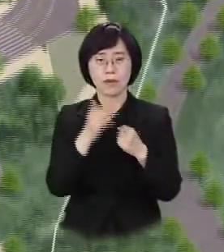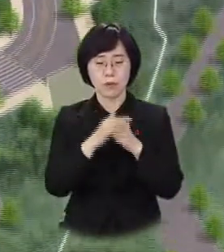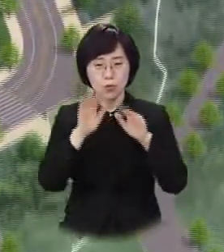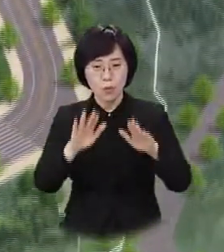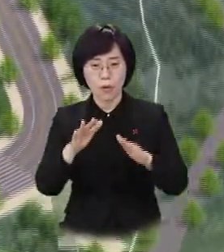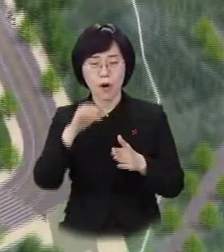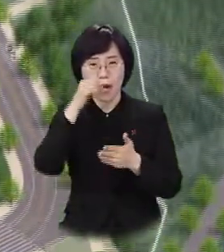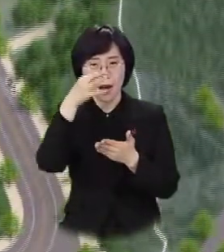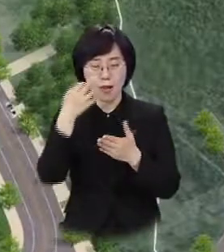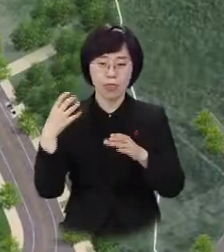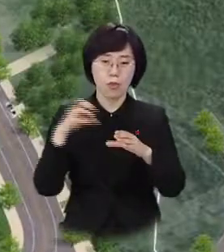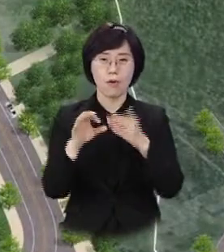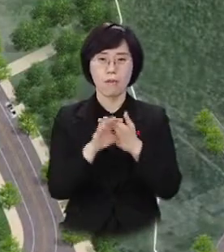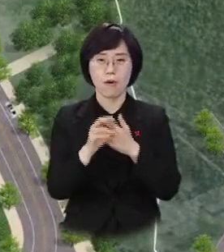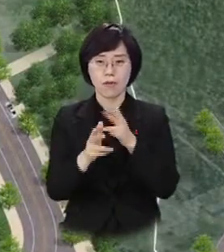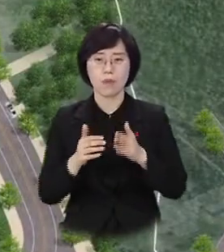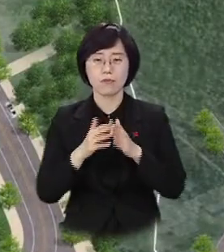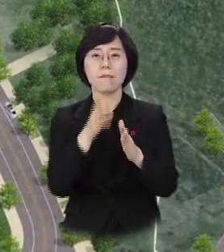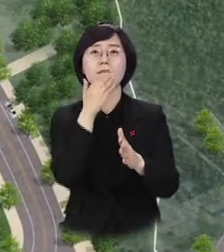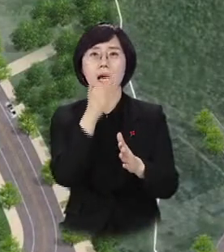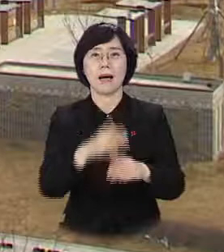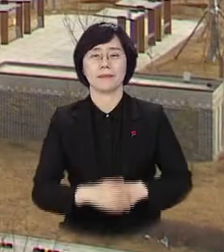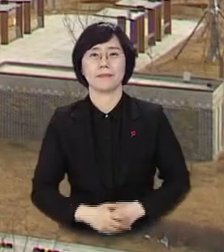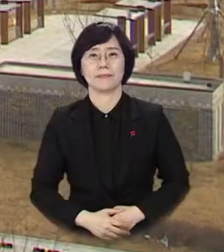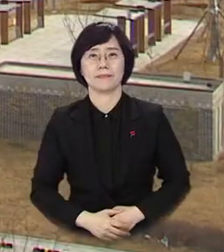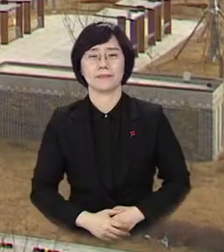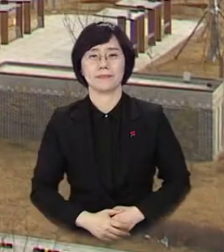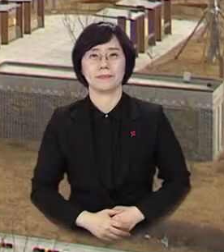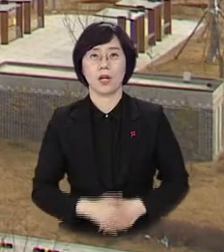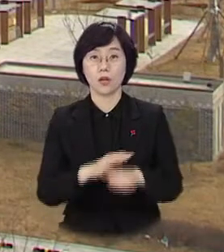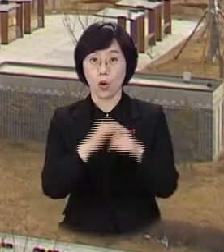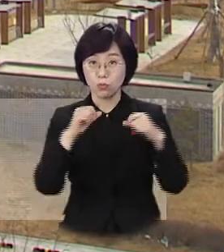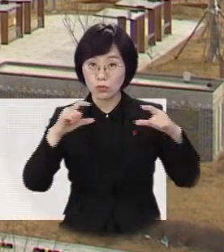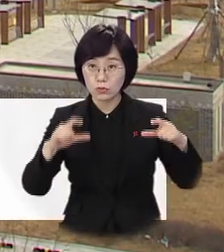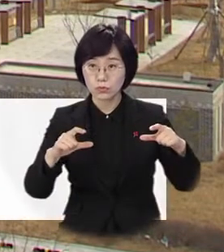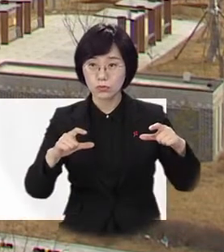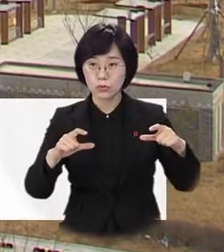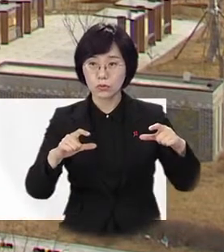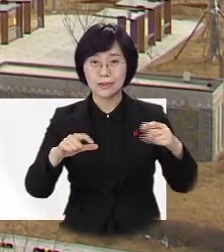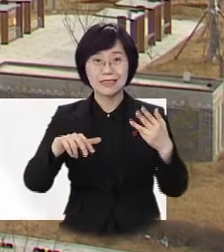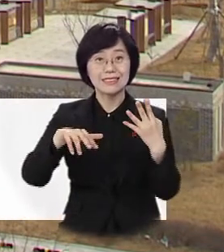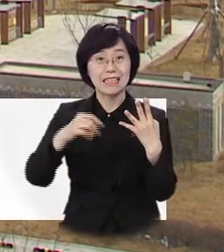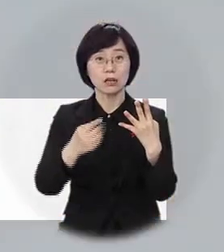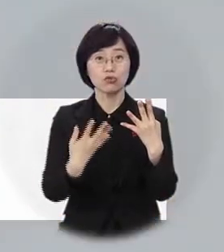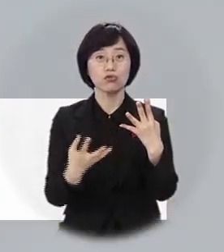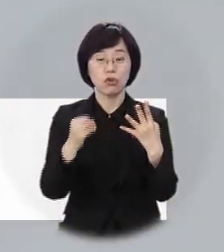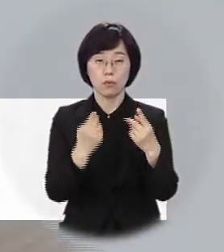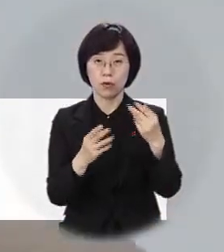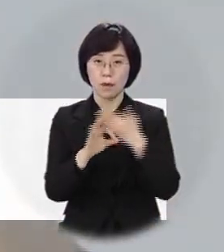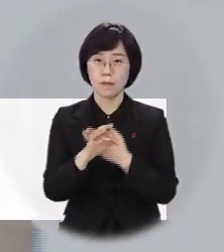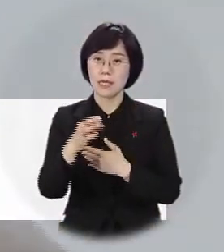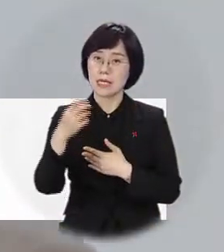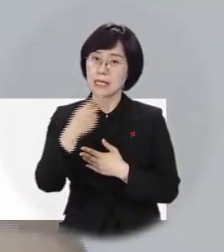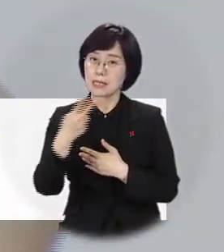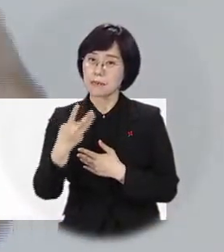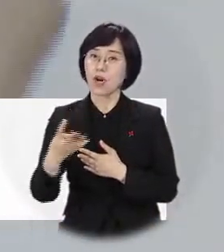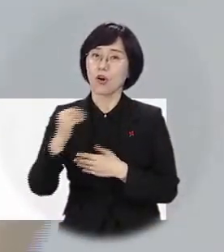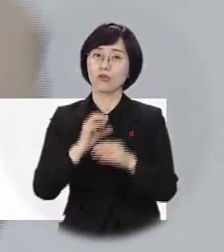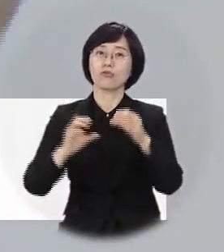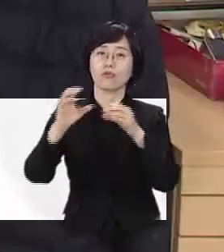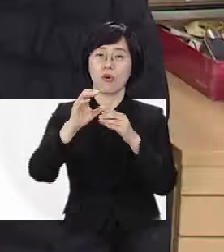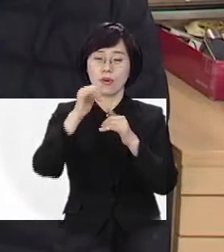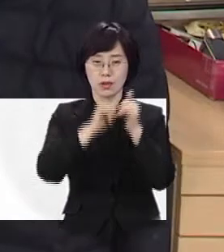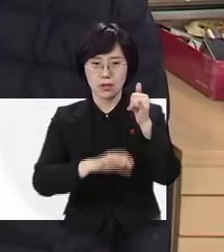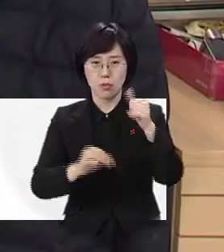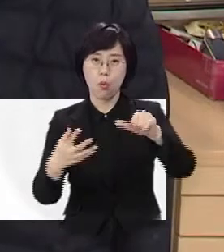이번에 예산을 반영해야만 사업 추진이 가능합니다. 경북도는 정부안 4조 9천억 원보다 2, 3천억 원을 증액해